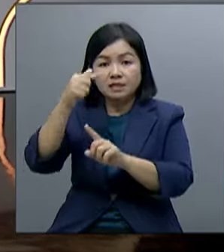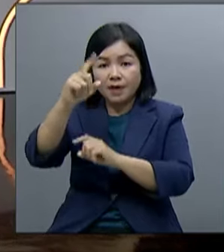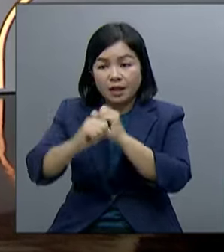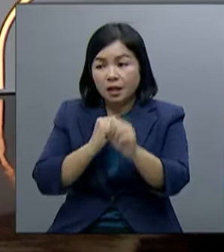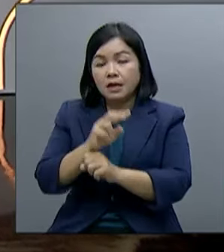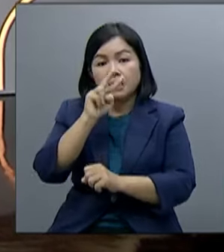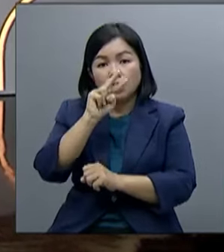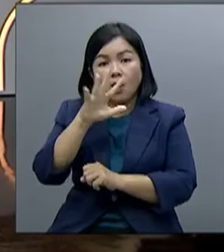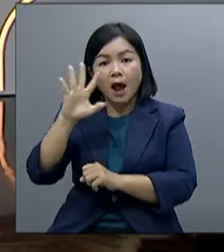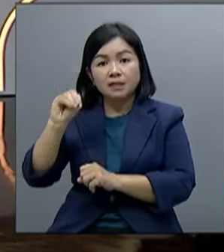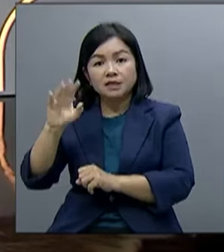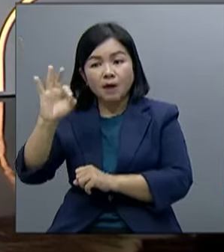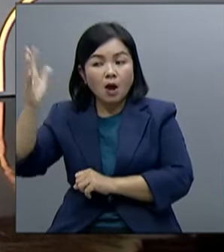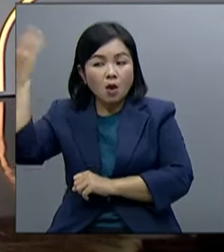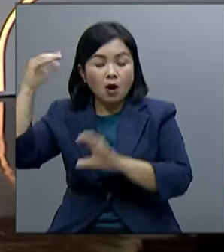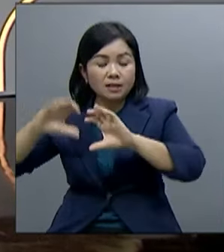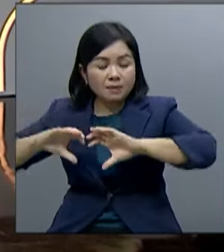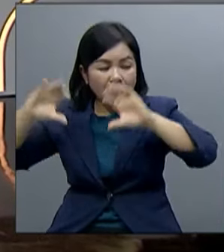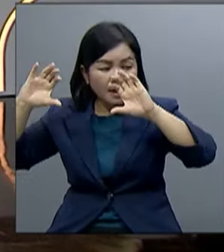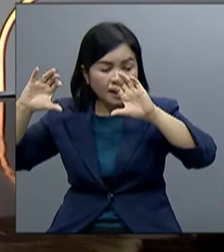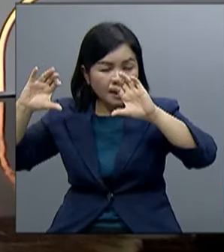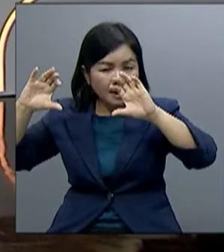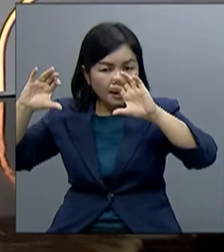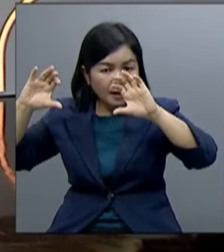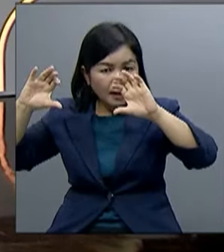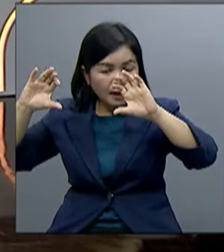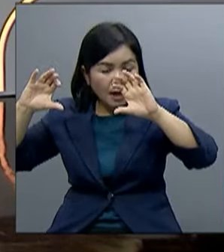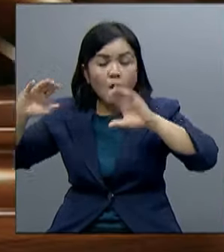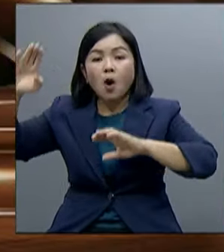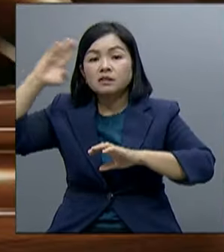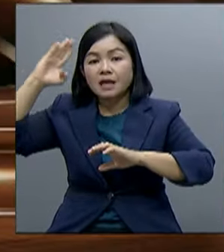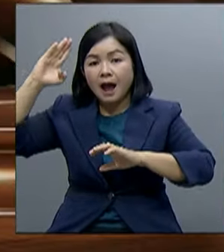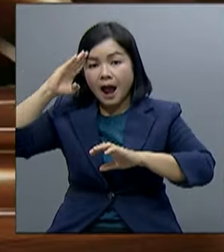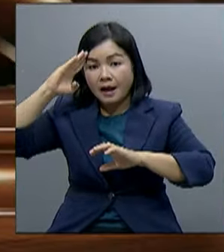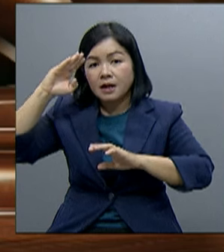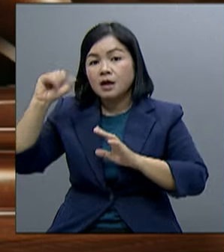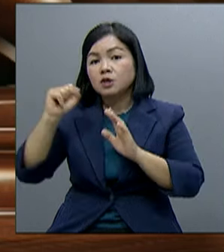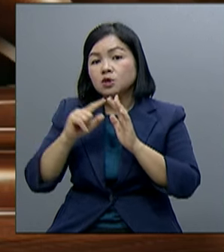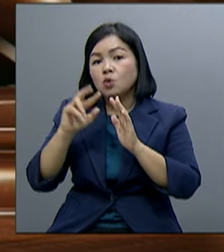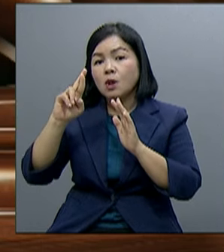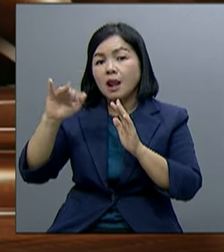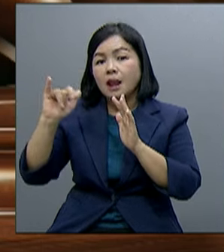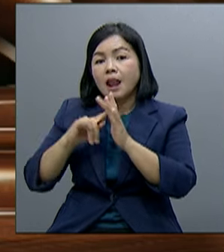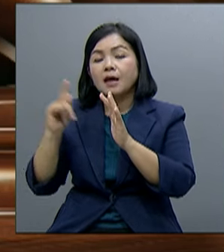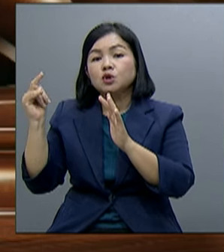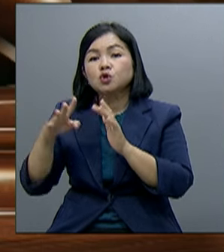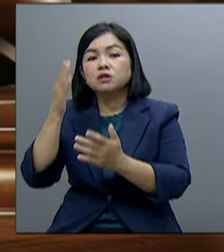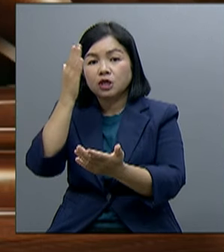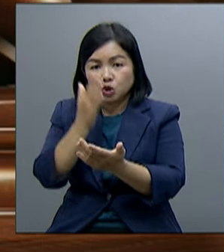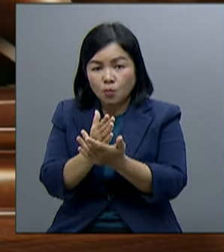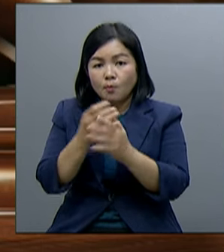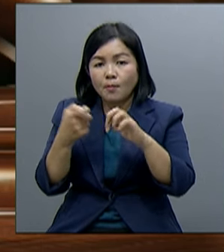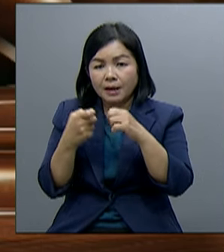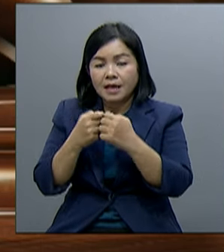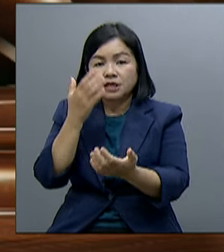2549ในสมัยรัฐบาลของพลเอกสุรยุทธจุลานนท์นะคะด้วยเหตุผลที่ว่าการยุติข้อพิพาทในคดีนี้